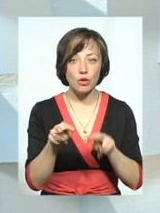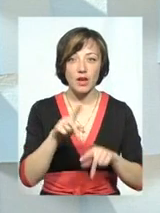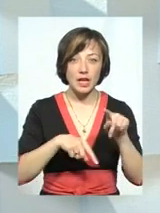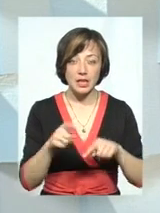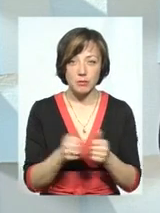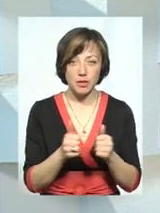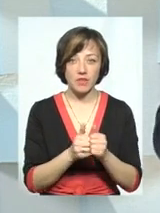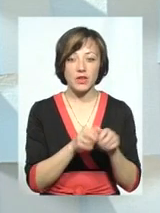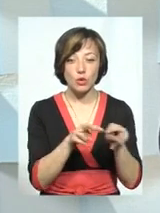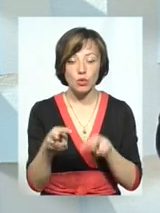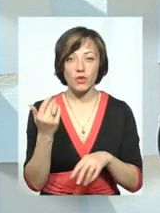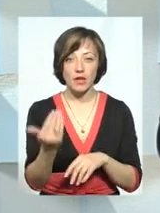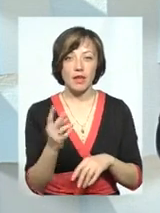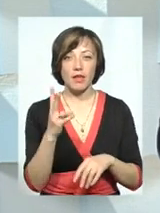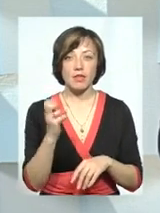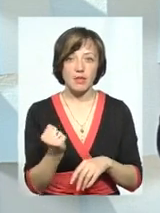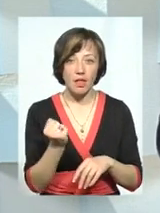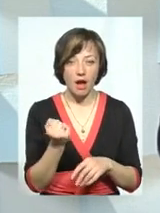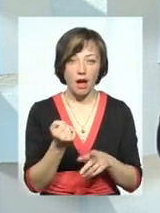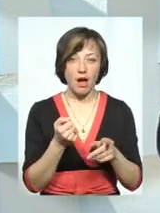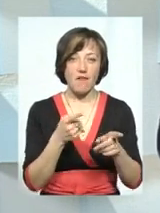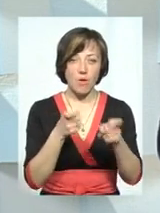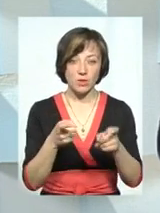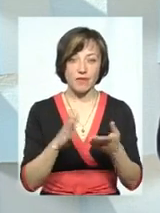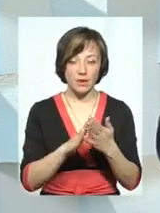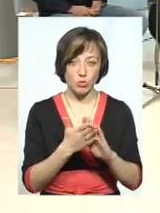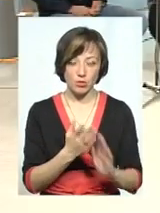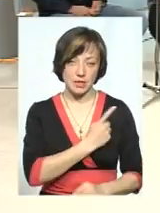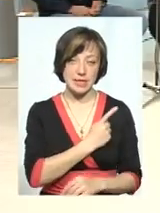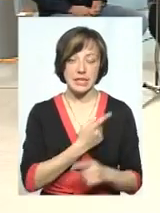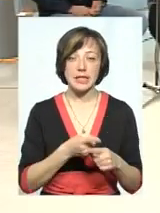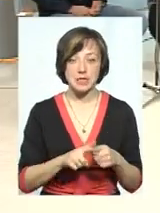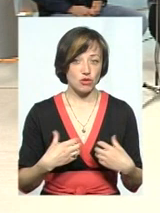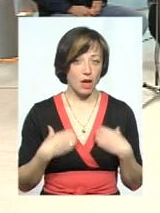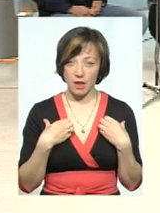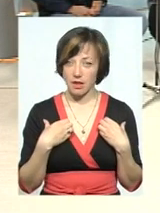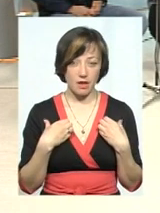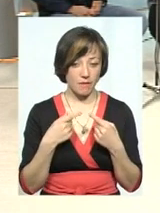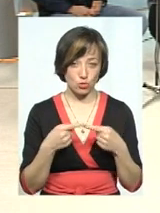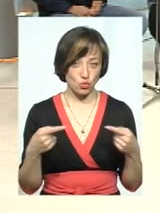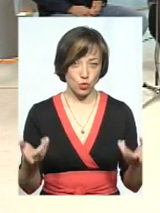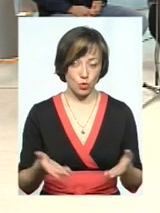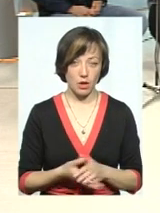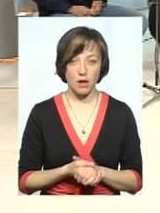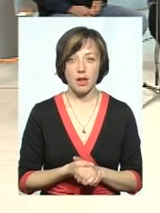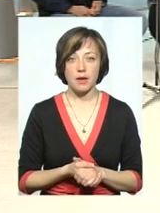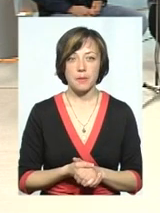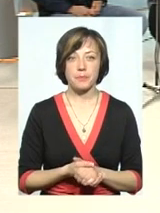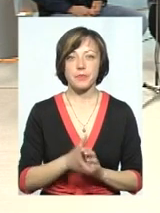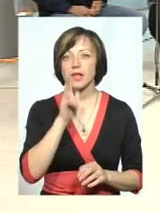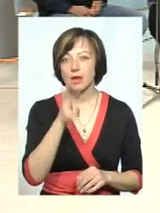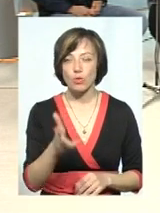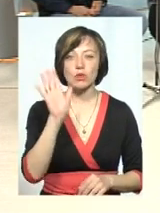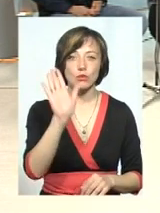що відслідковували їх на вогневих позиціях і так далі, тому подібне. І це жахлива штука, да, через 3 роки,